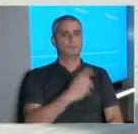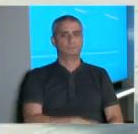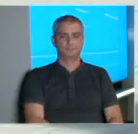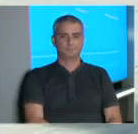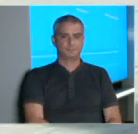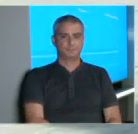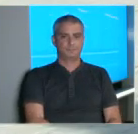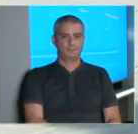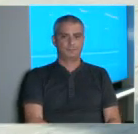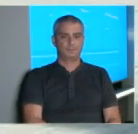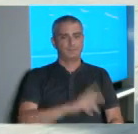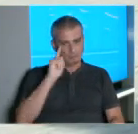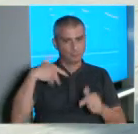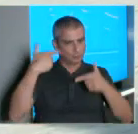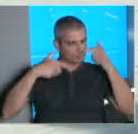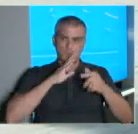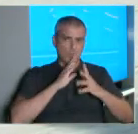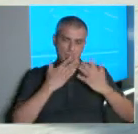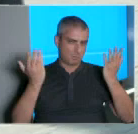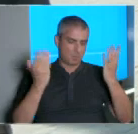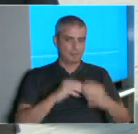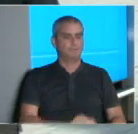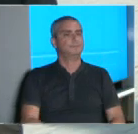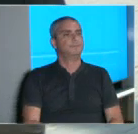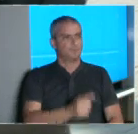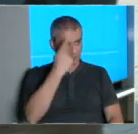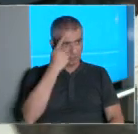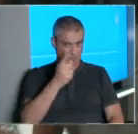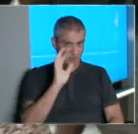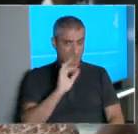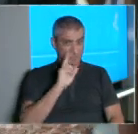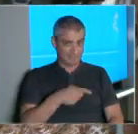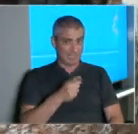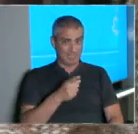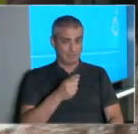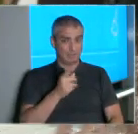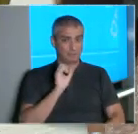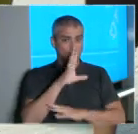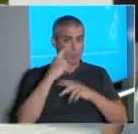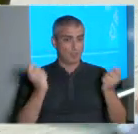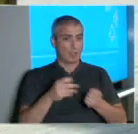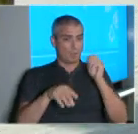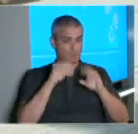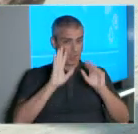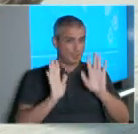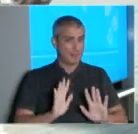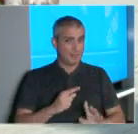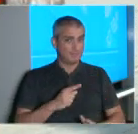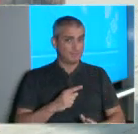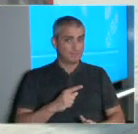אז אפשר שיהיה מצלמות, אין לי בעיה. אתה חושב שעדיין יש צורך בשידורי תעמולת הבחירות